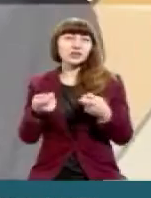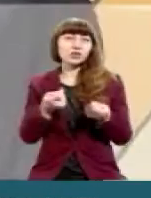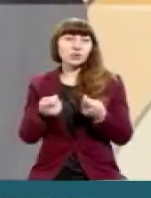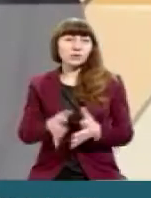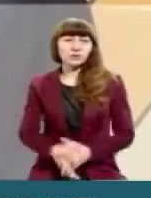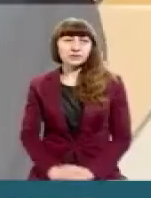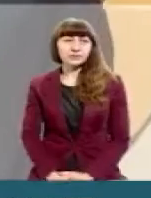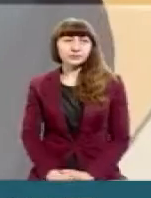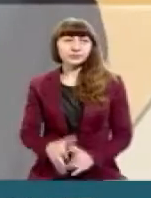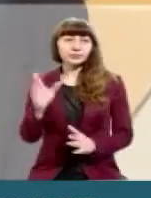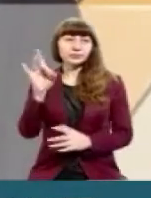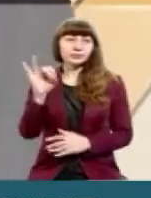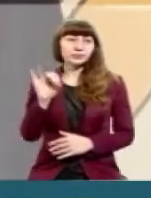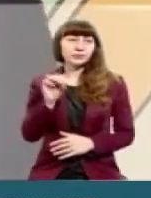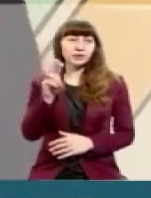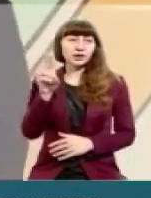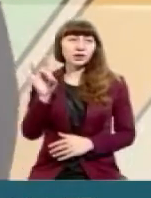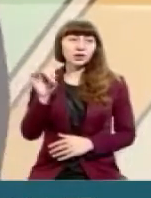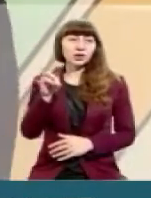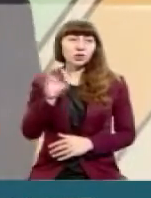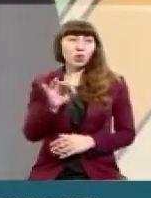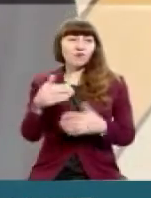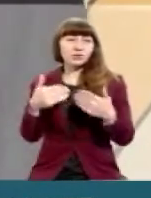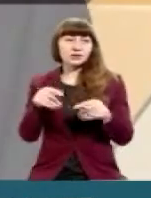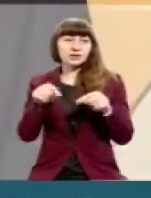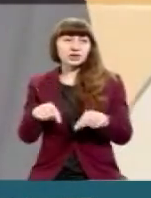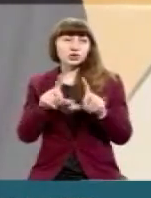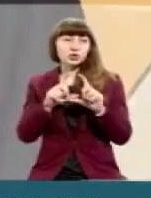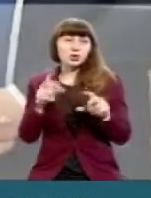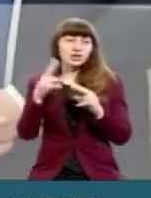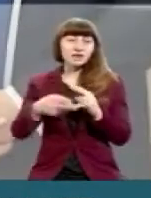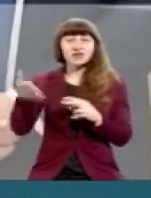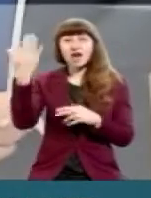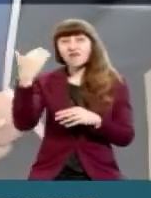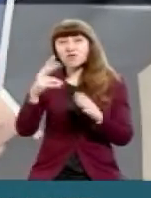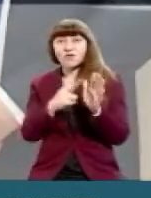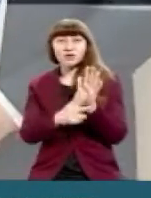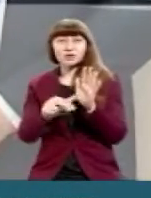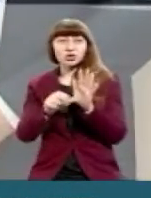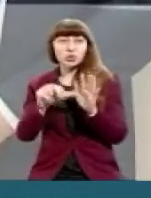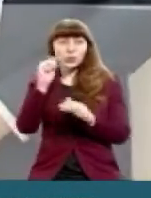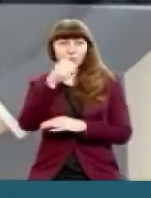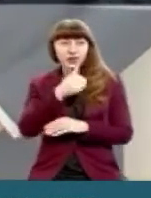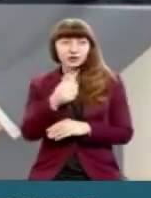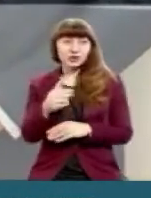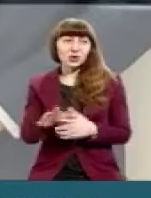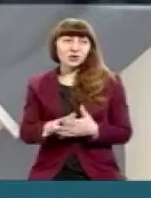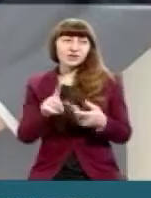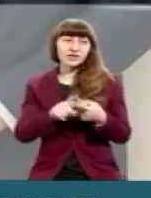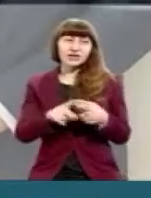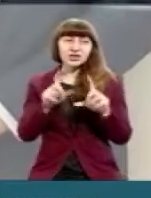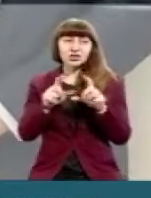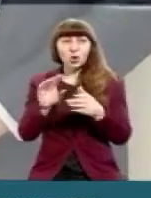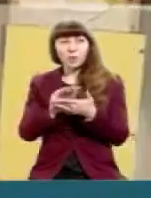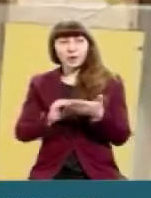органа. Владимир Кригер является выпускником данной школы. Он окончил ее в далеком 86-м году. Однако теплую связь с ней